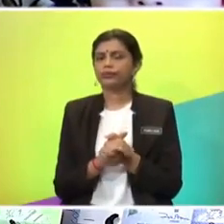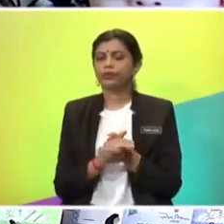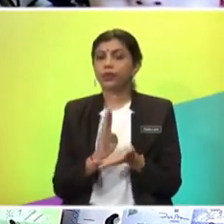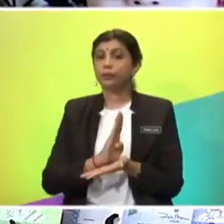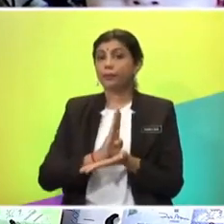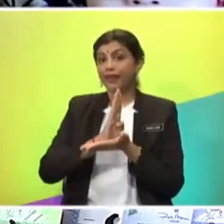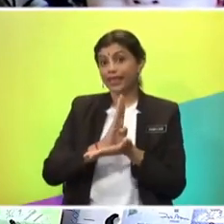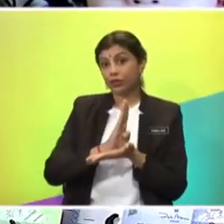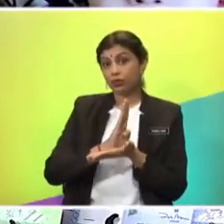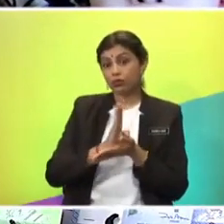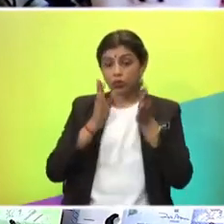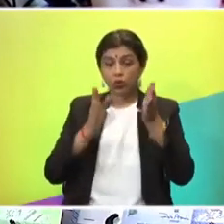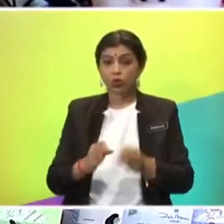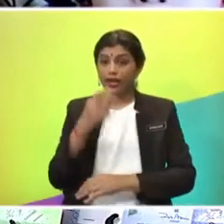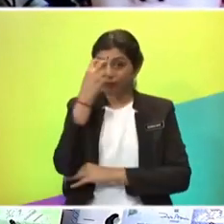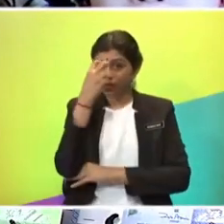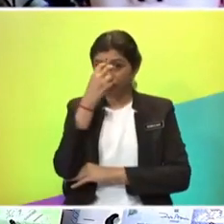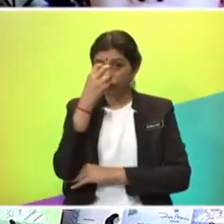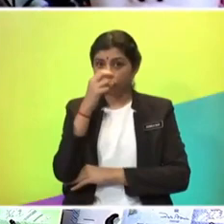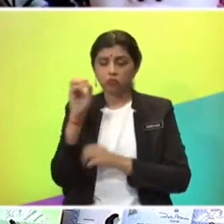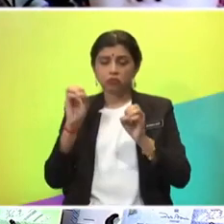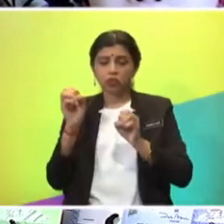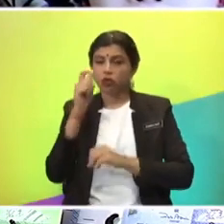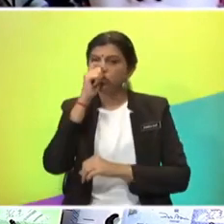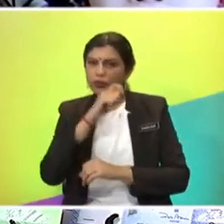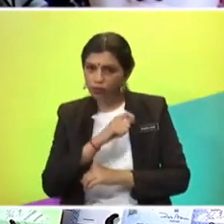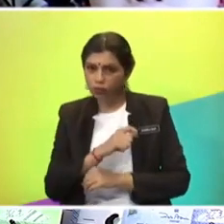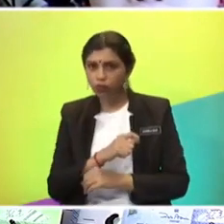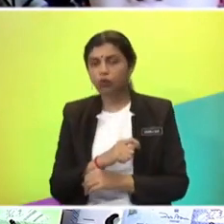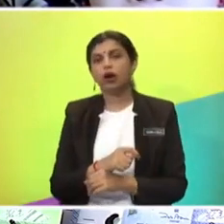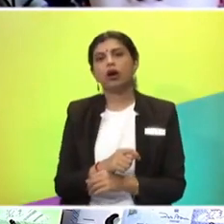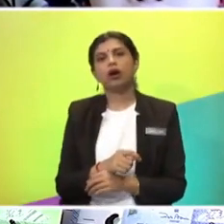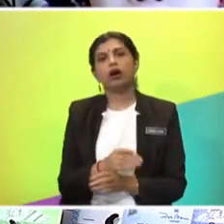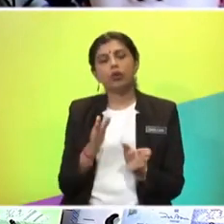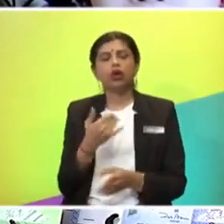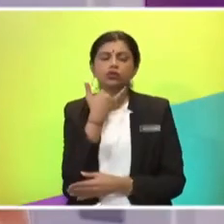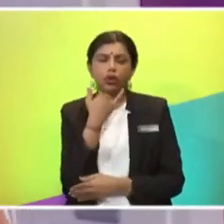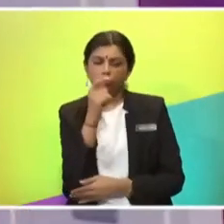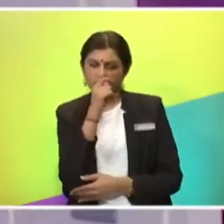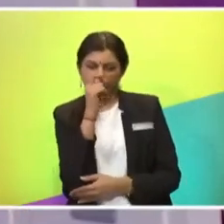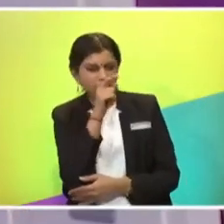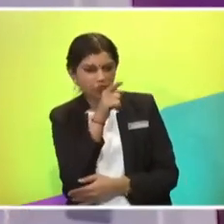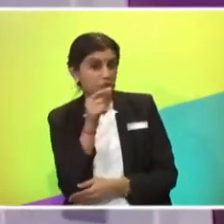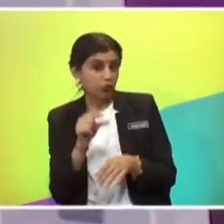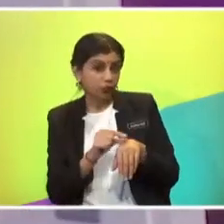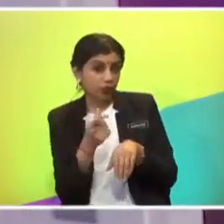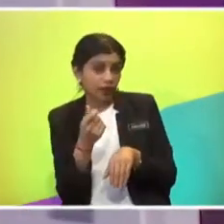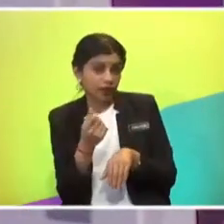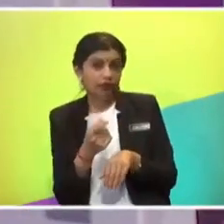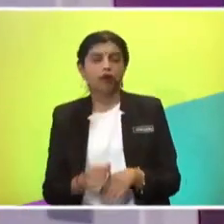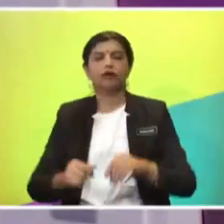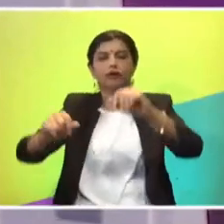membantu agar mereka tidak ditipu dan sebagainya, cikgu. Betul. Ya. Sangat-sangat membantu. Okey.